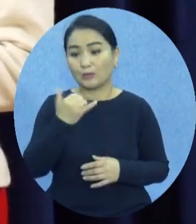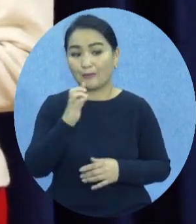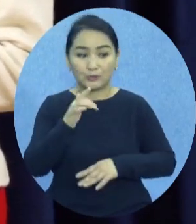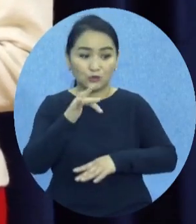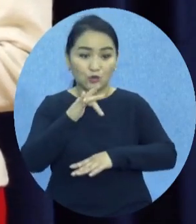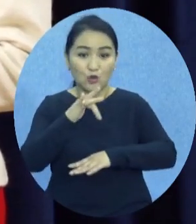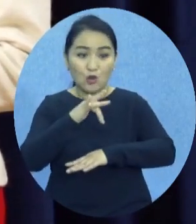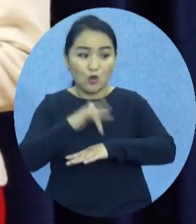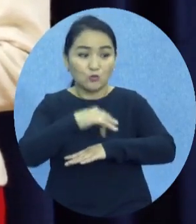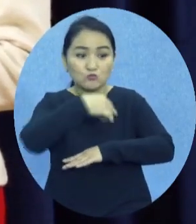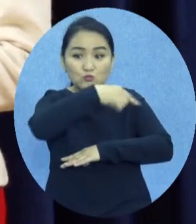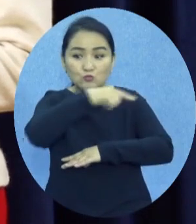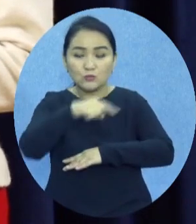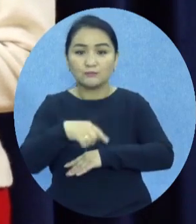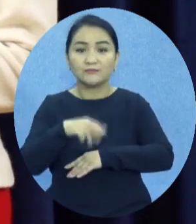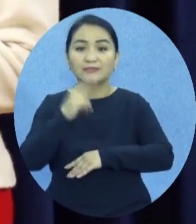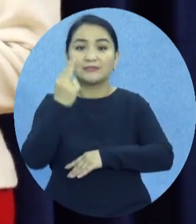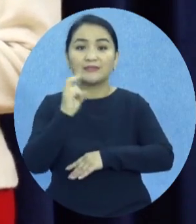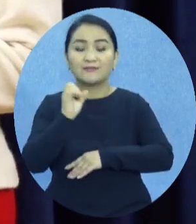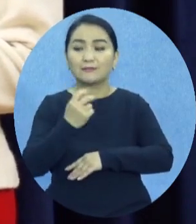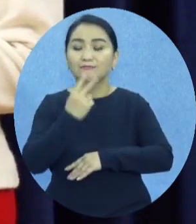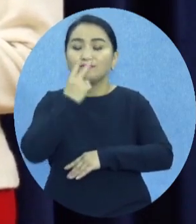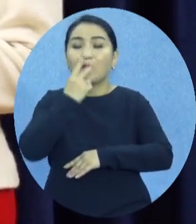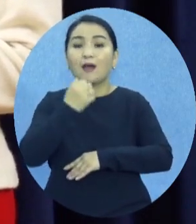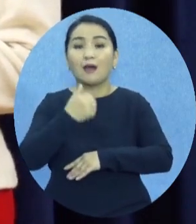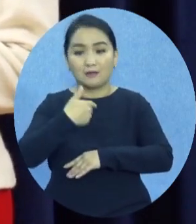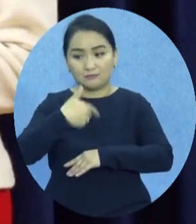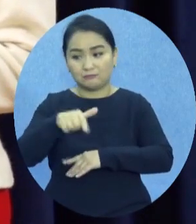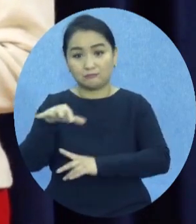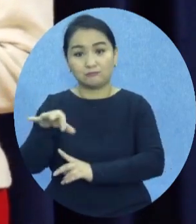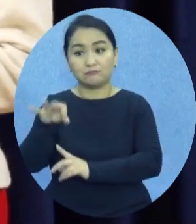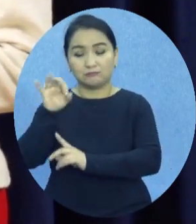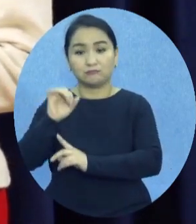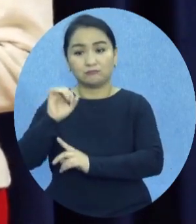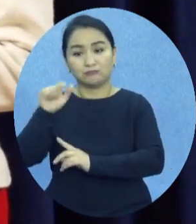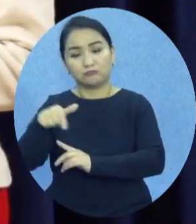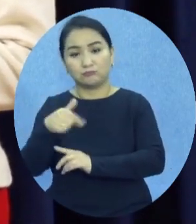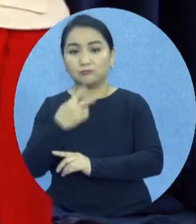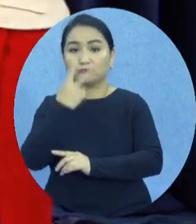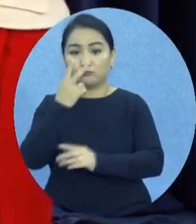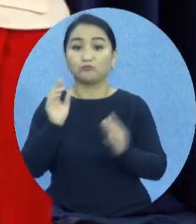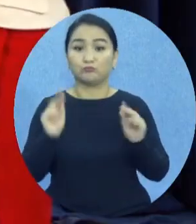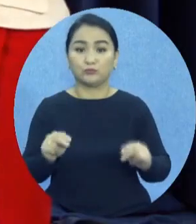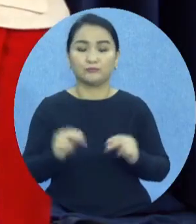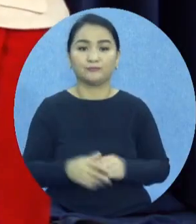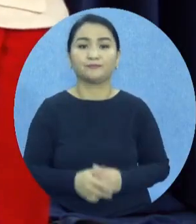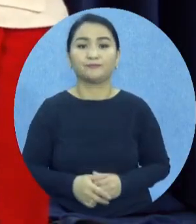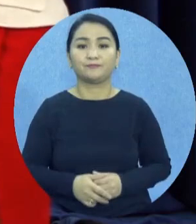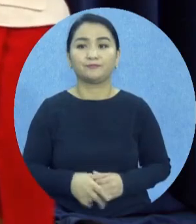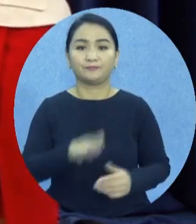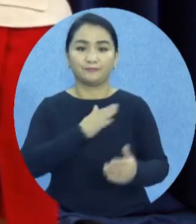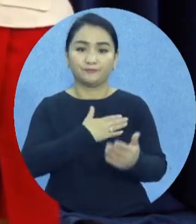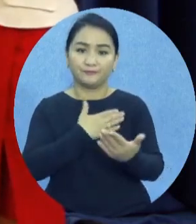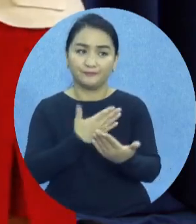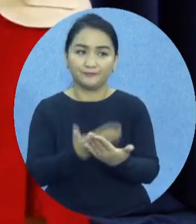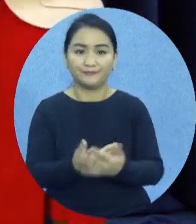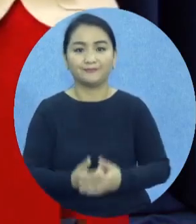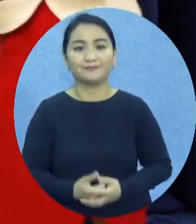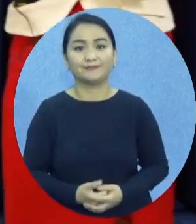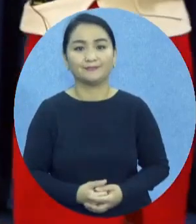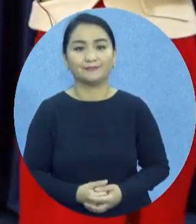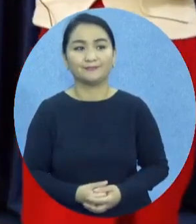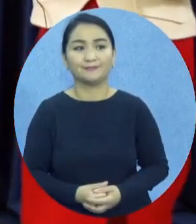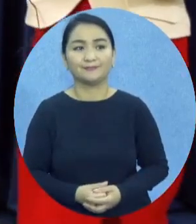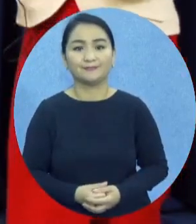бид нар гарч олно. Тэгэхээр тэрийг сонголтыг хийх нь бол зөв. За баярлалаа танд. За баярлалаа. Юу